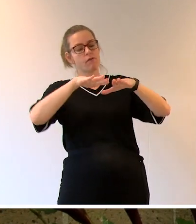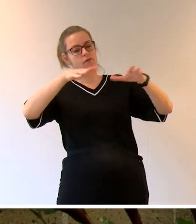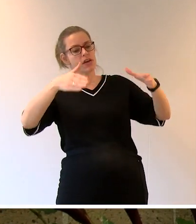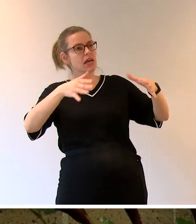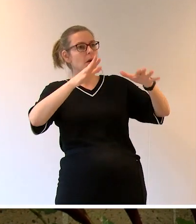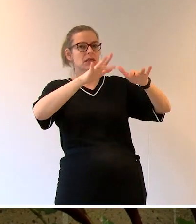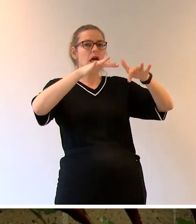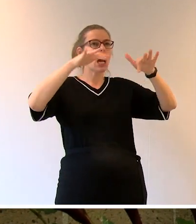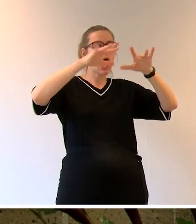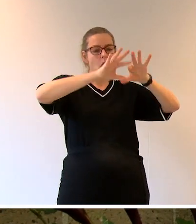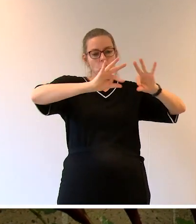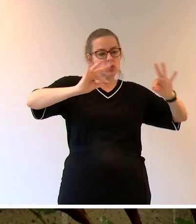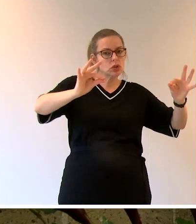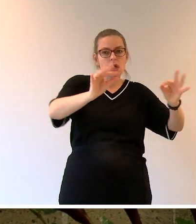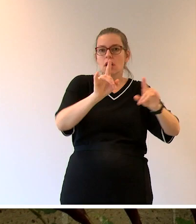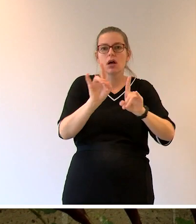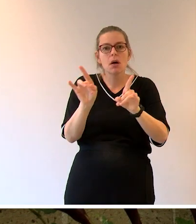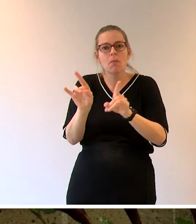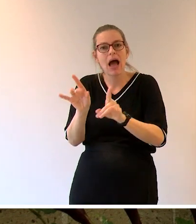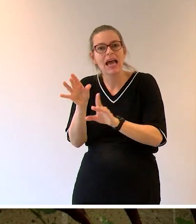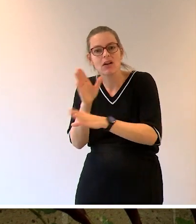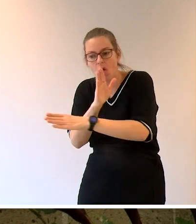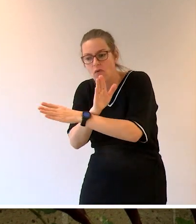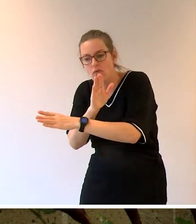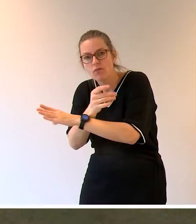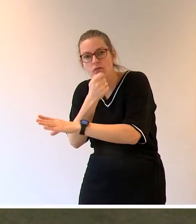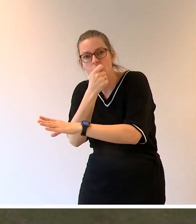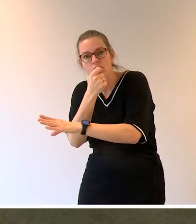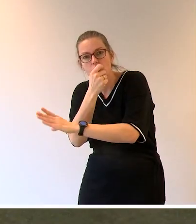goud omringd. Maar ligt in een voerbak.